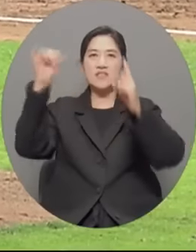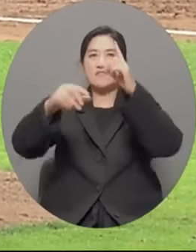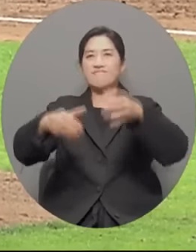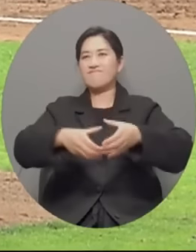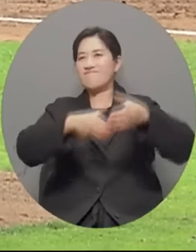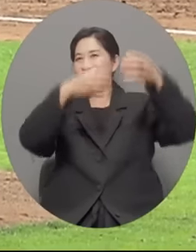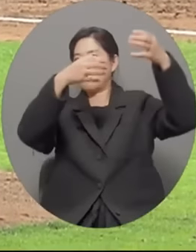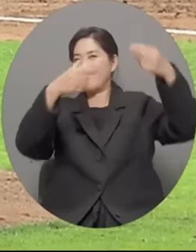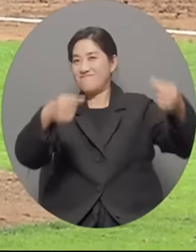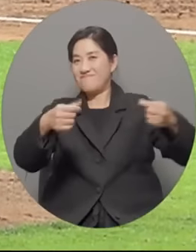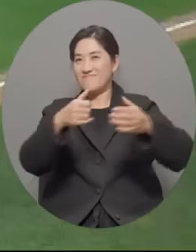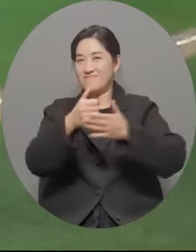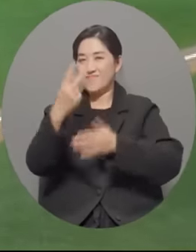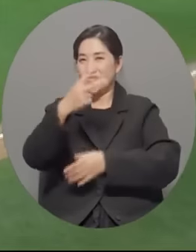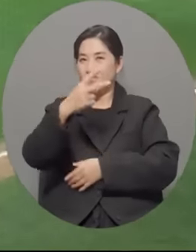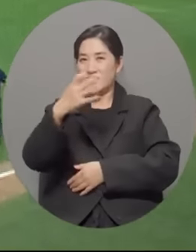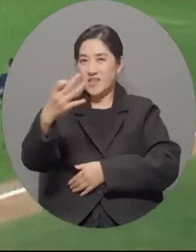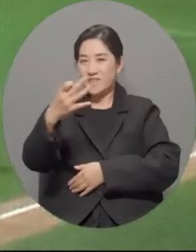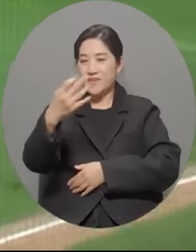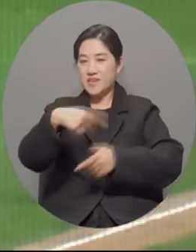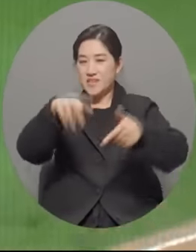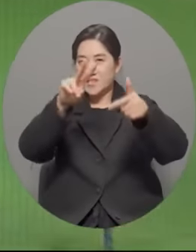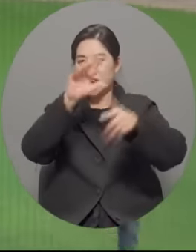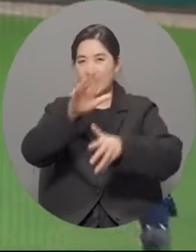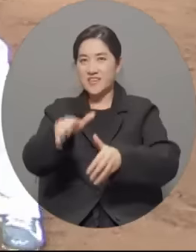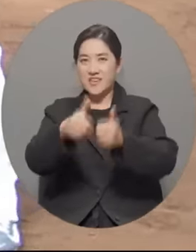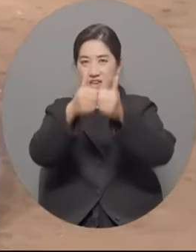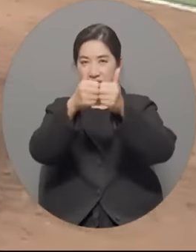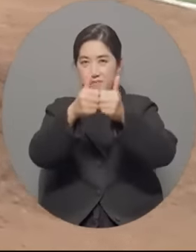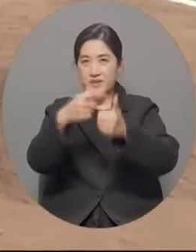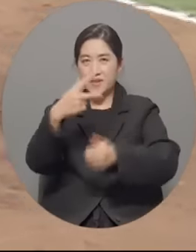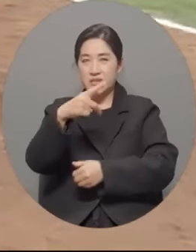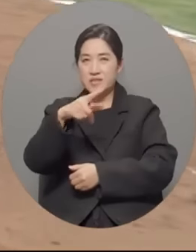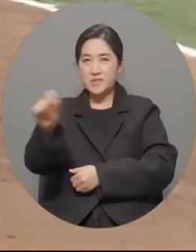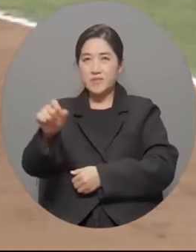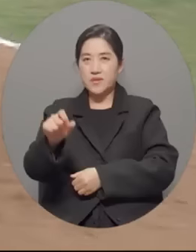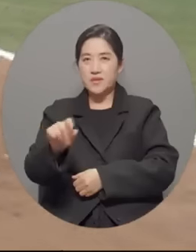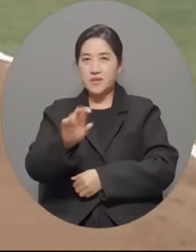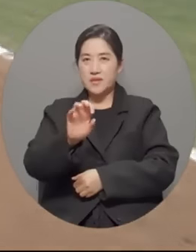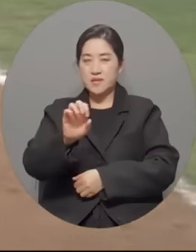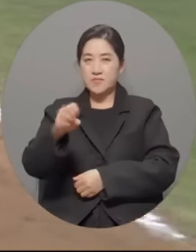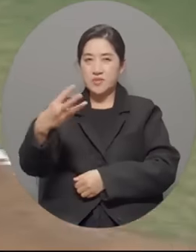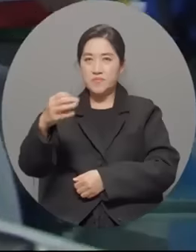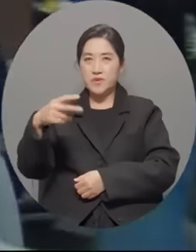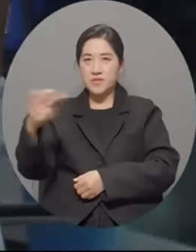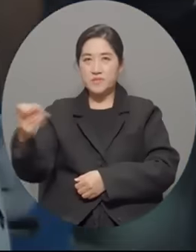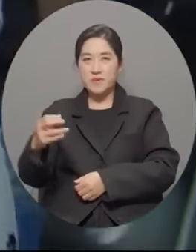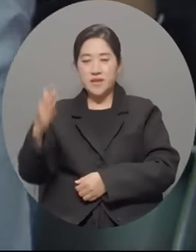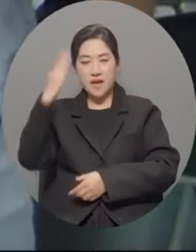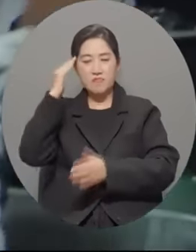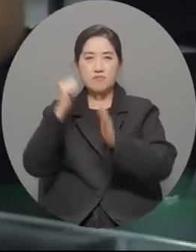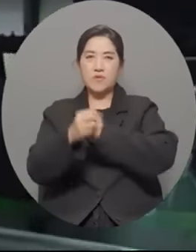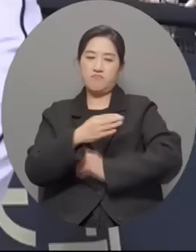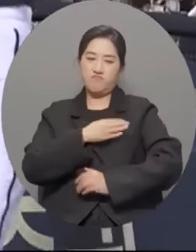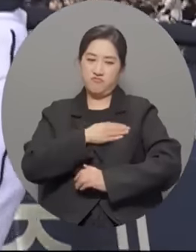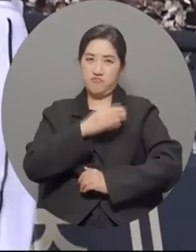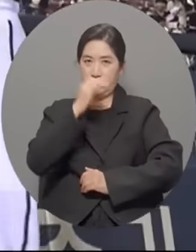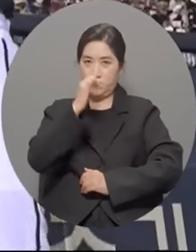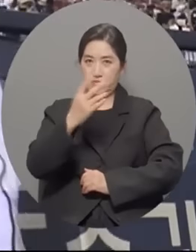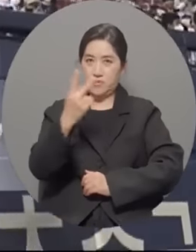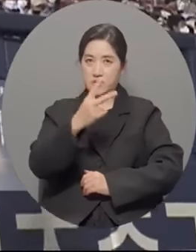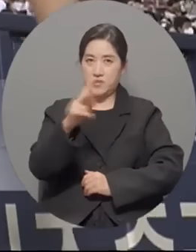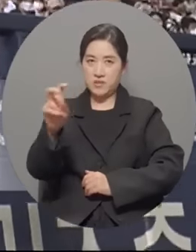들어올렸습니다 지난 2014년 인천 아시안 게임과 2015년 프리미어 12에서 는 태극마크를 달았고 지난